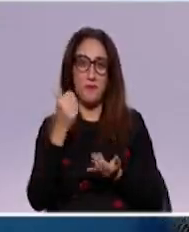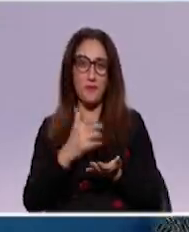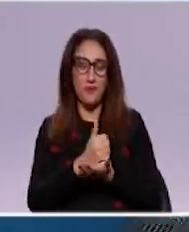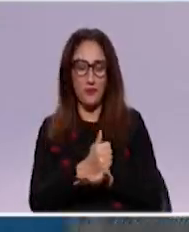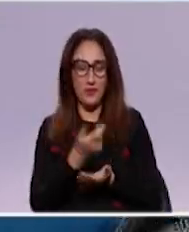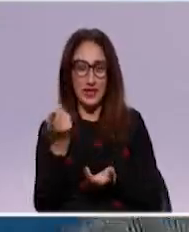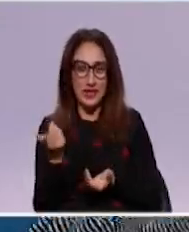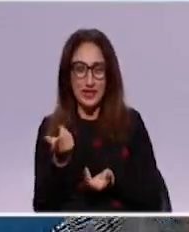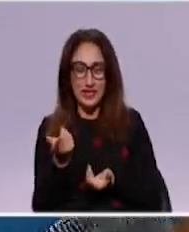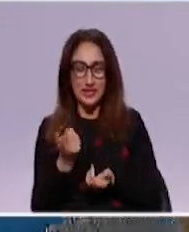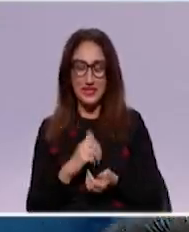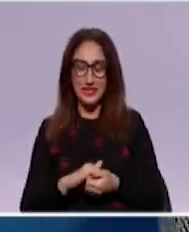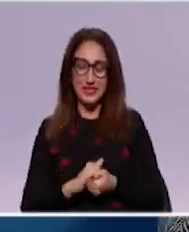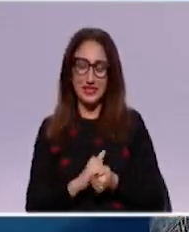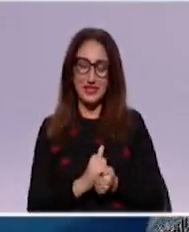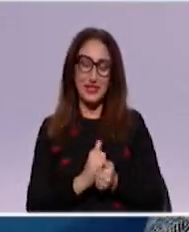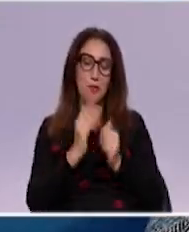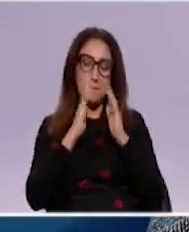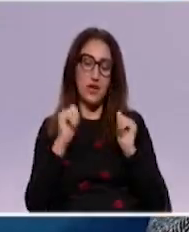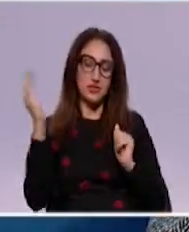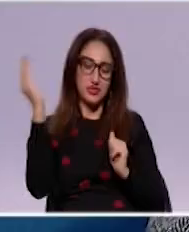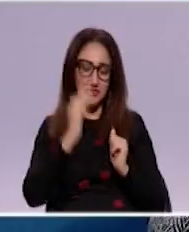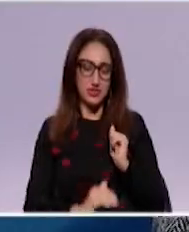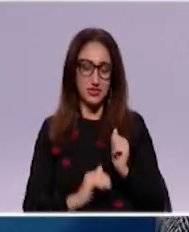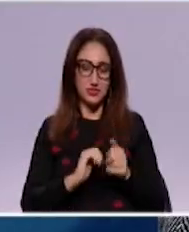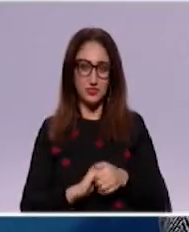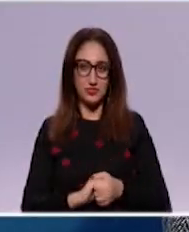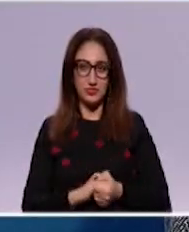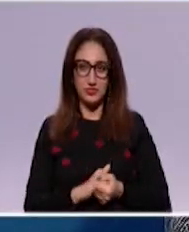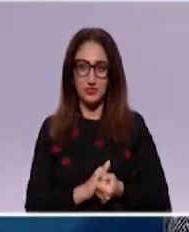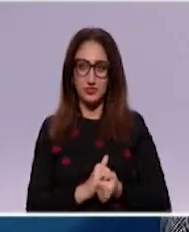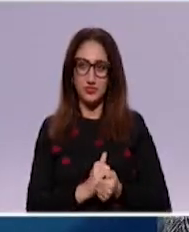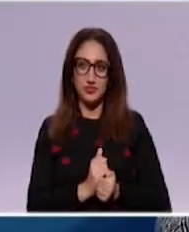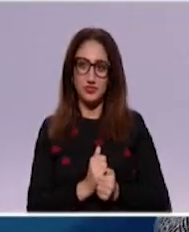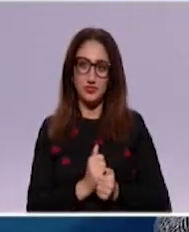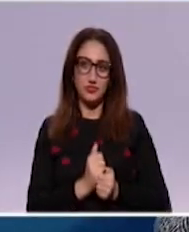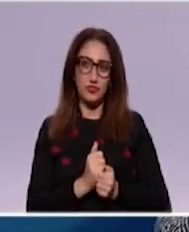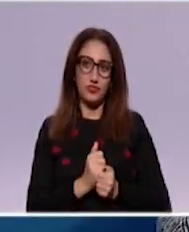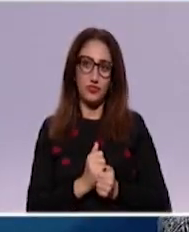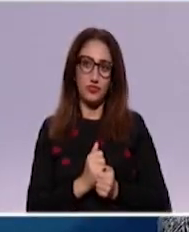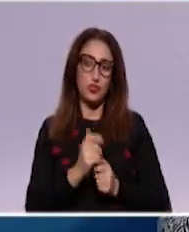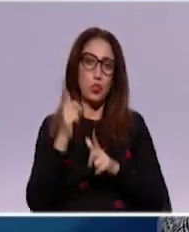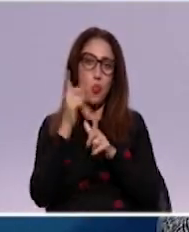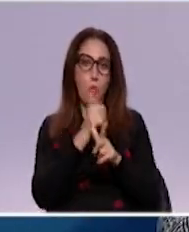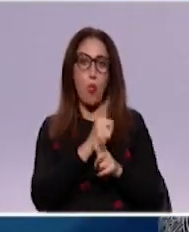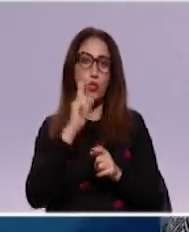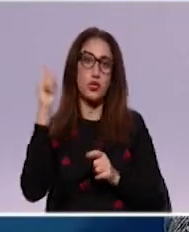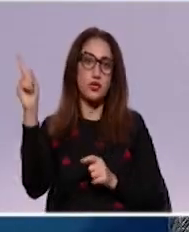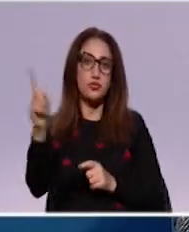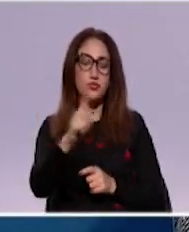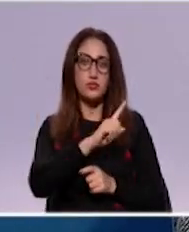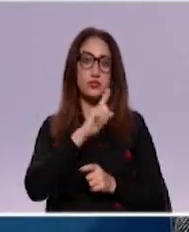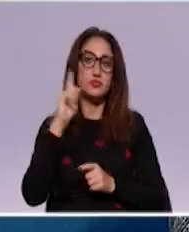المنتج ايه ده؟ المهم جينا مصر. فضلت بقى لفيت بيه على جميع المخرجين. على فكره